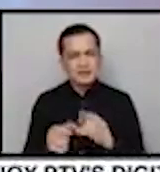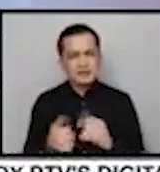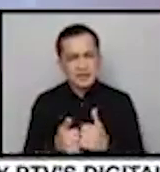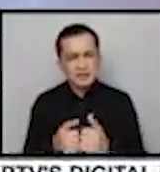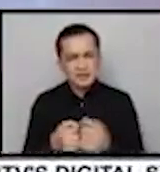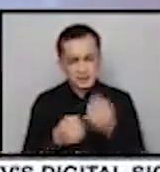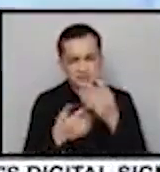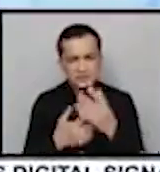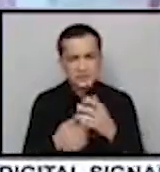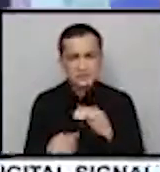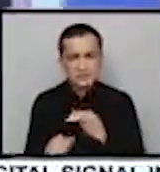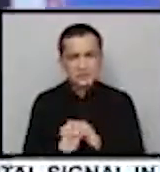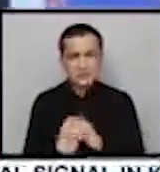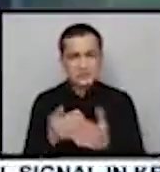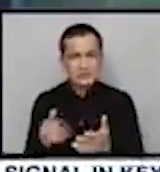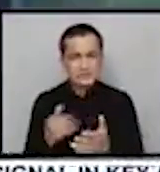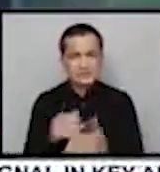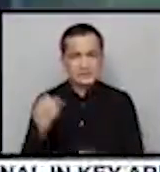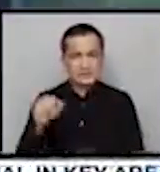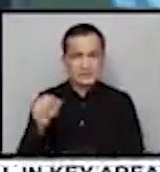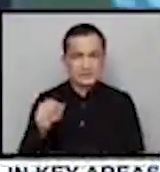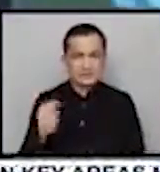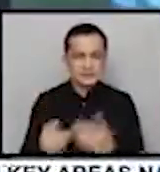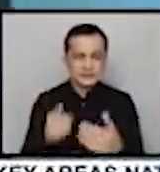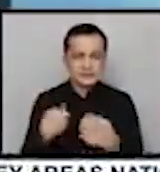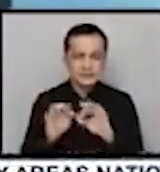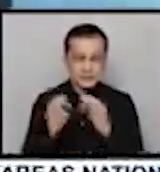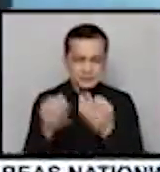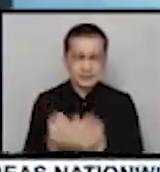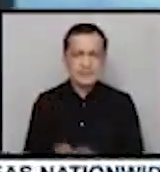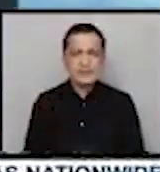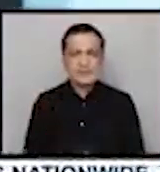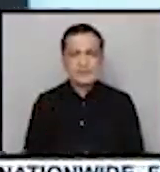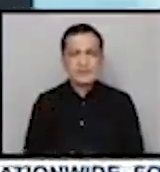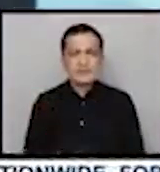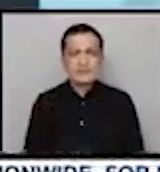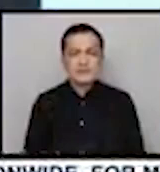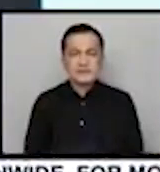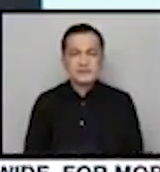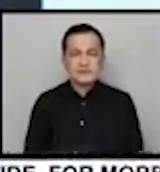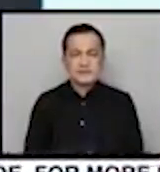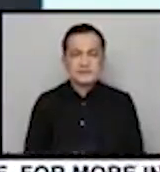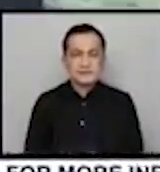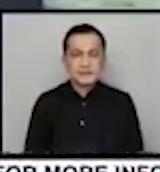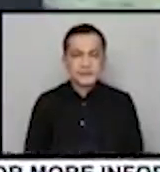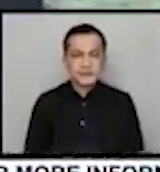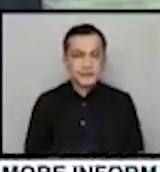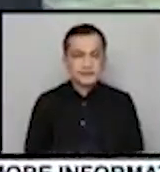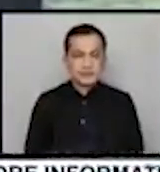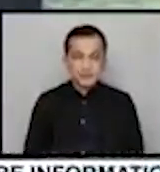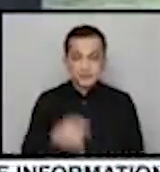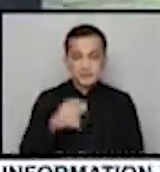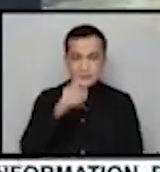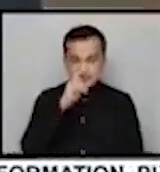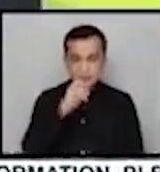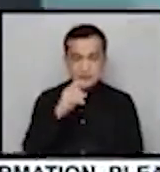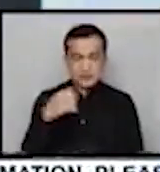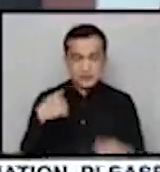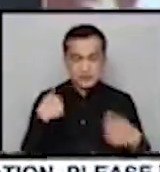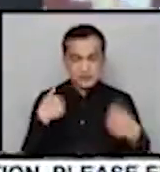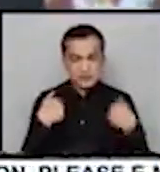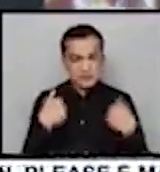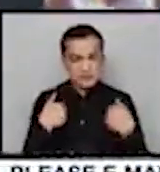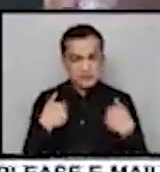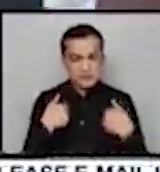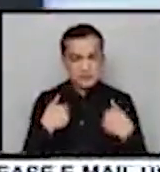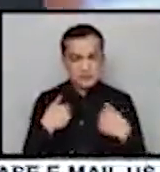po. Actually, it runs in the family po. Mm. Pero other than that po, at an early age, I think 2 years old po,